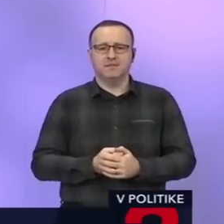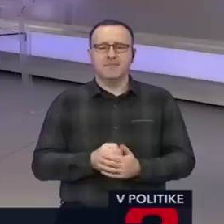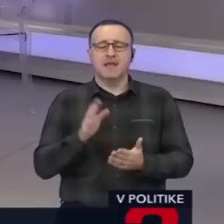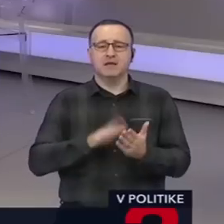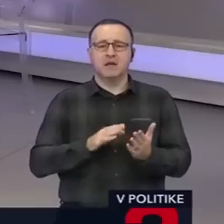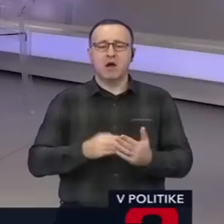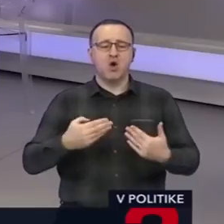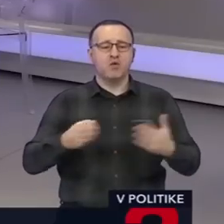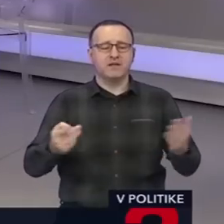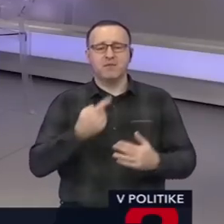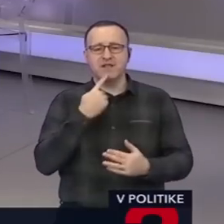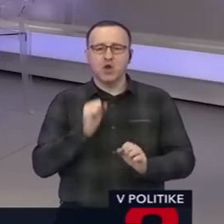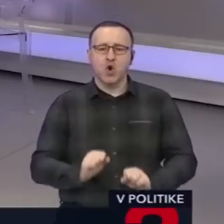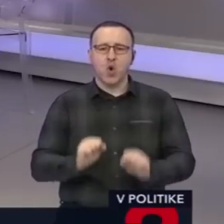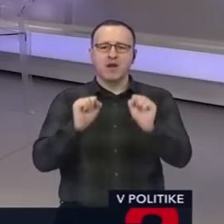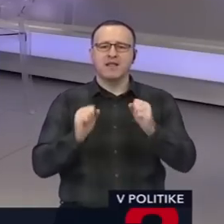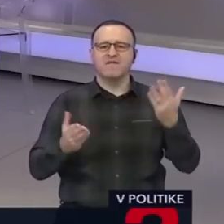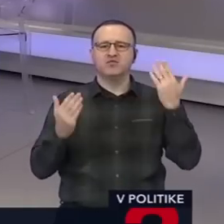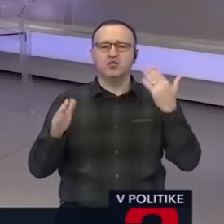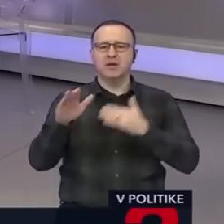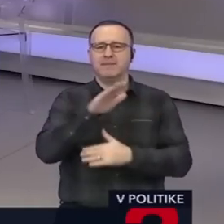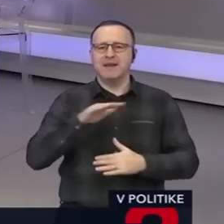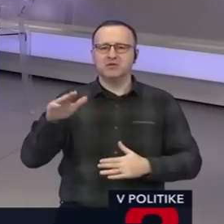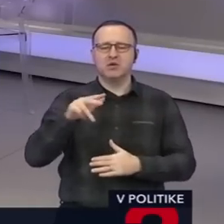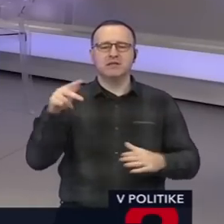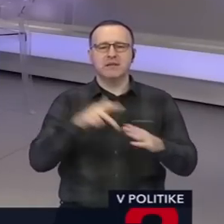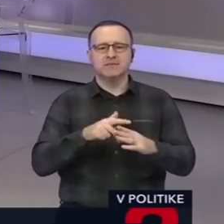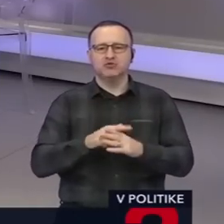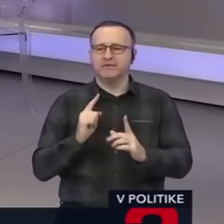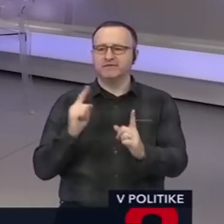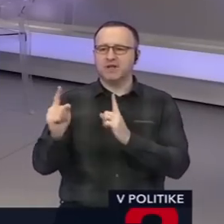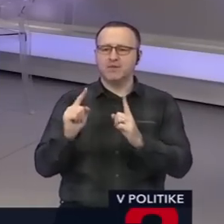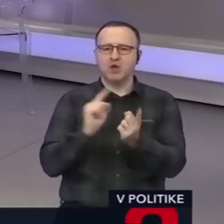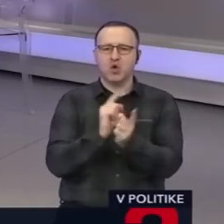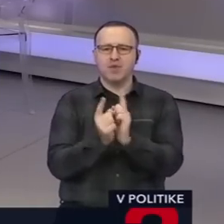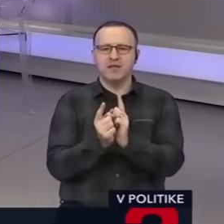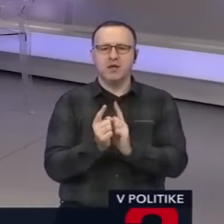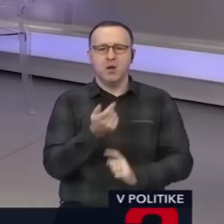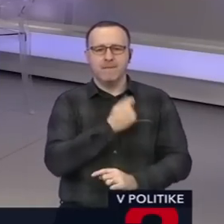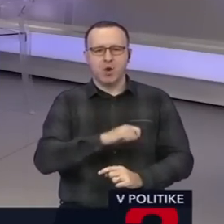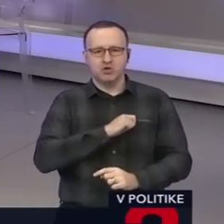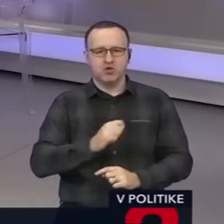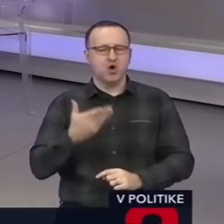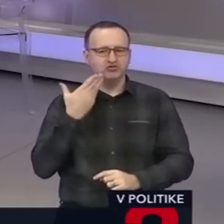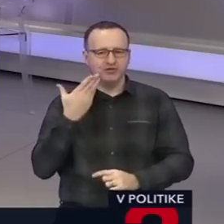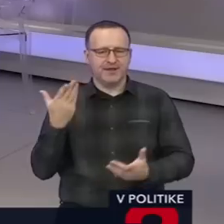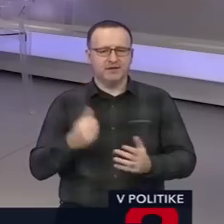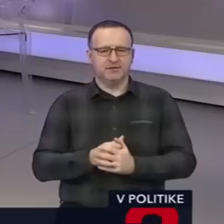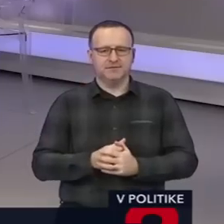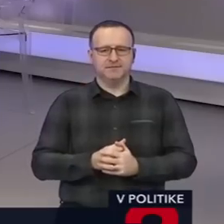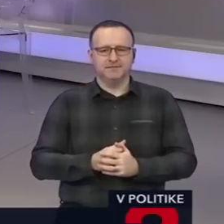že momentálne ochranu vzdušného priestoru Slovenska zabezpečuje na základe vzájomných dohôd Poľsko a Česká republika s tým,